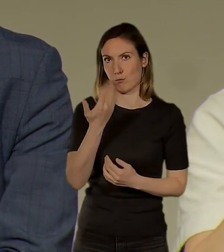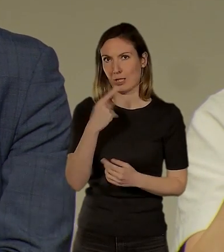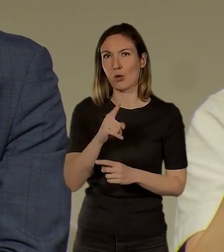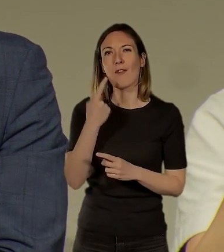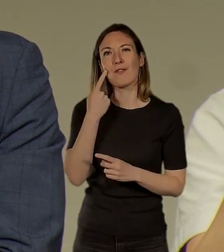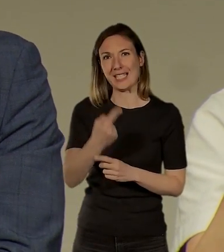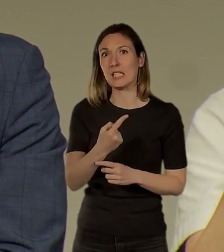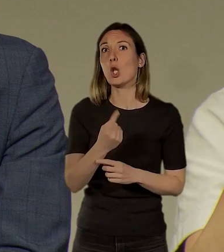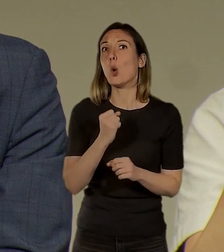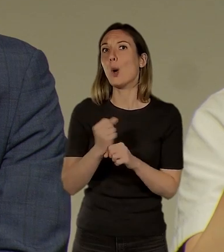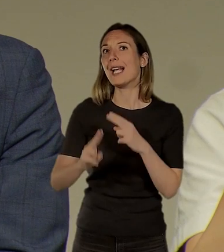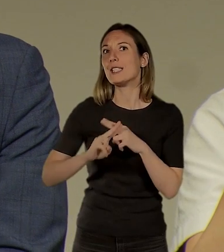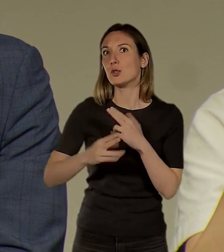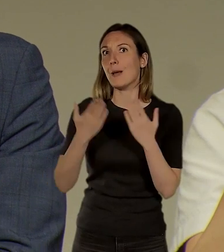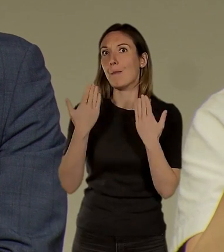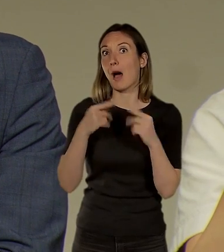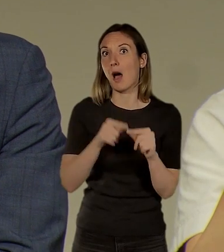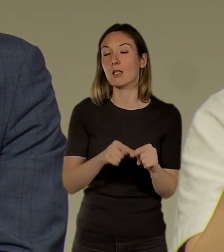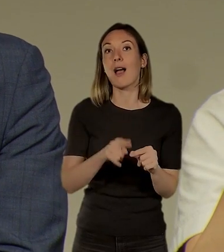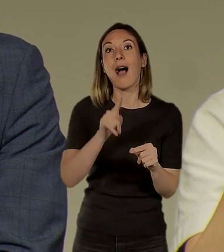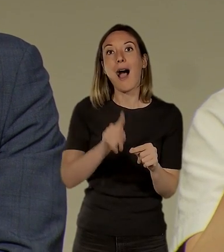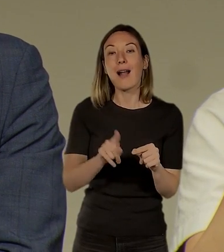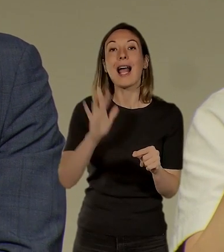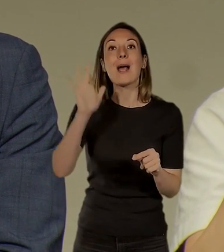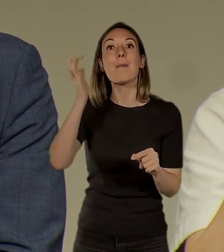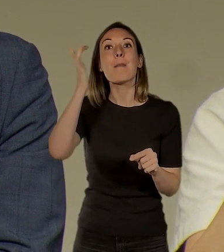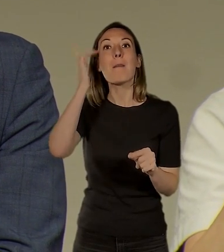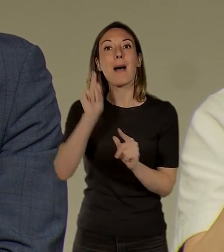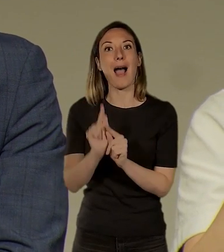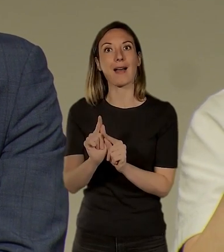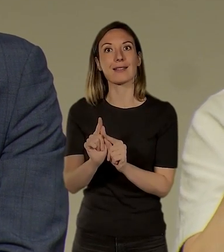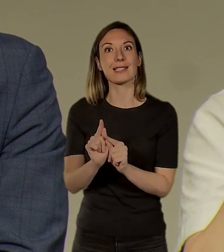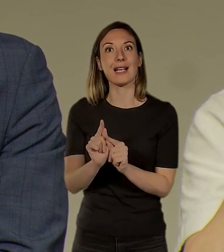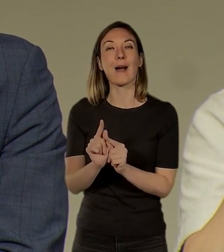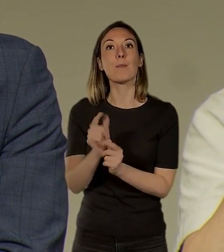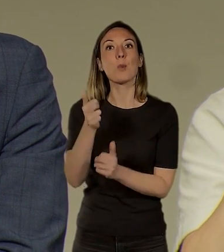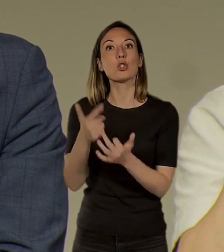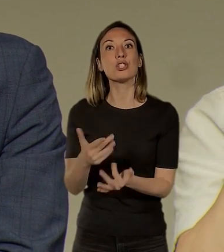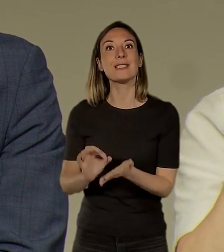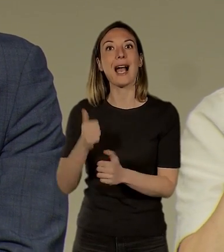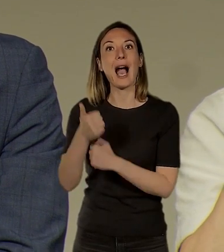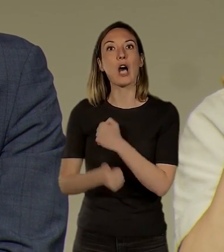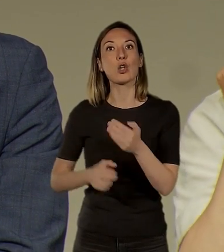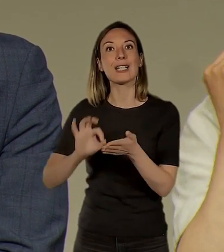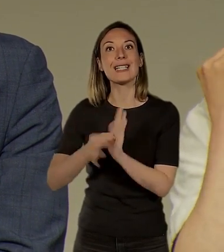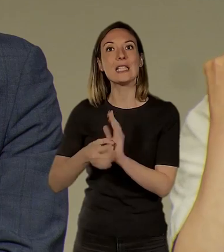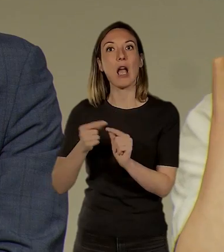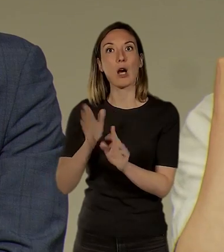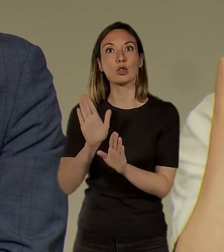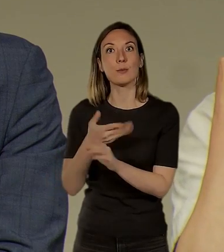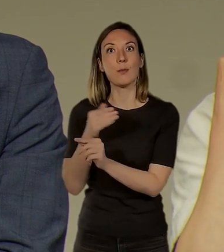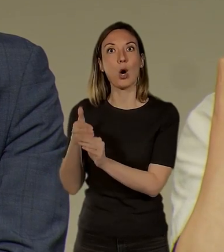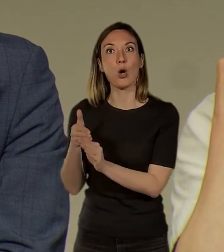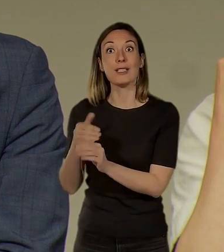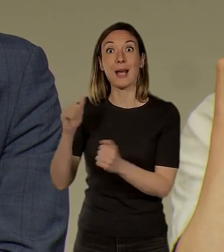park, ale nebyly tam v tom roce, který památkáři berou jako referenční. To znamená, to bude velký, velký problém je tam